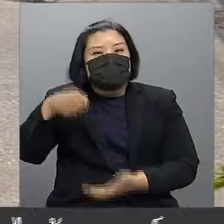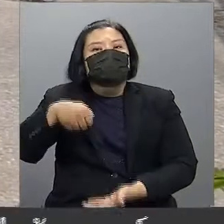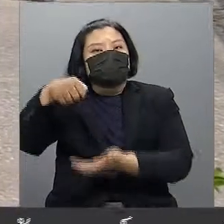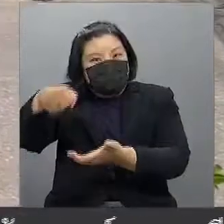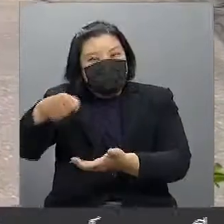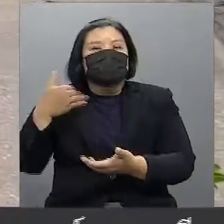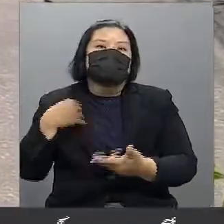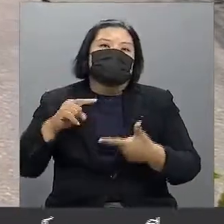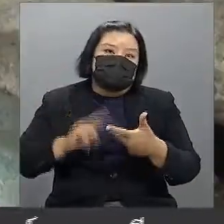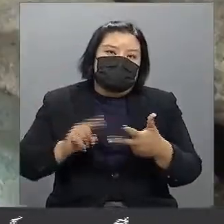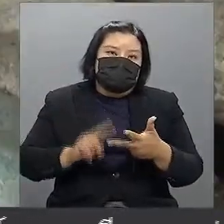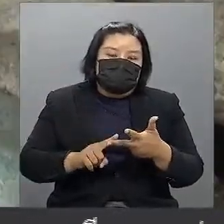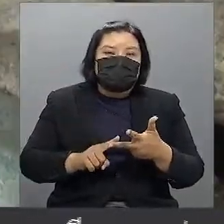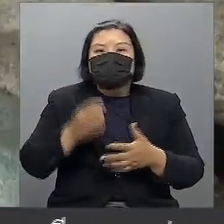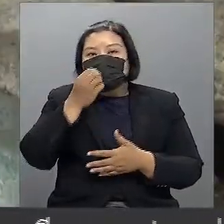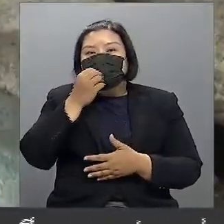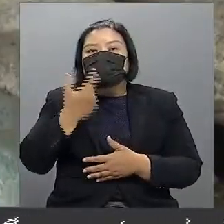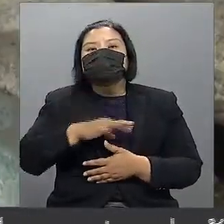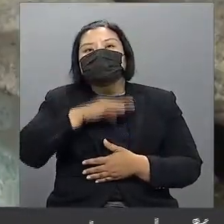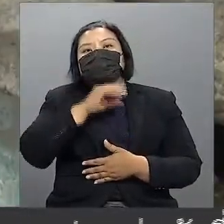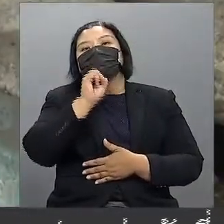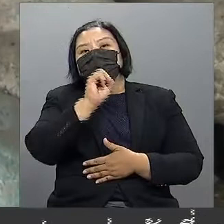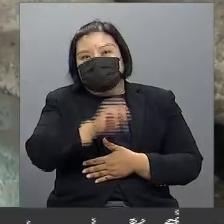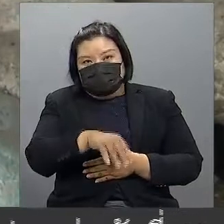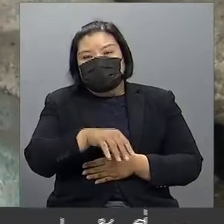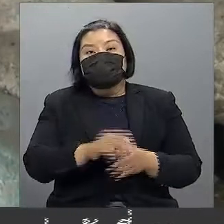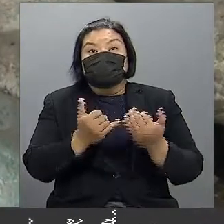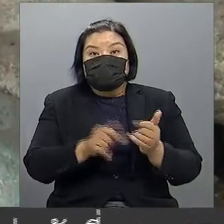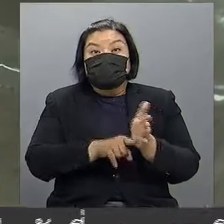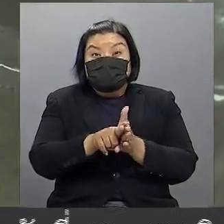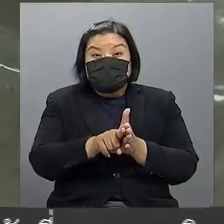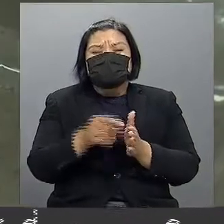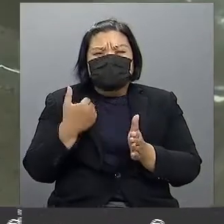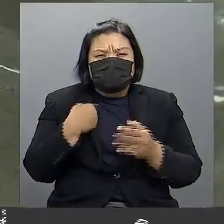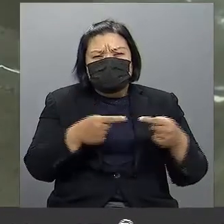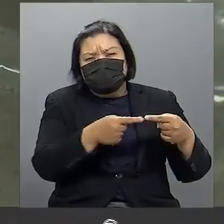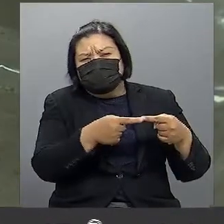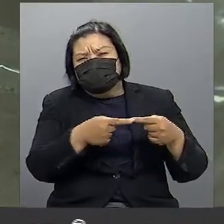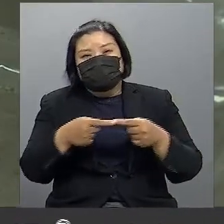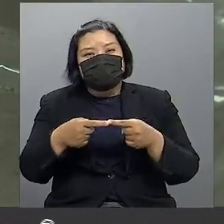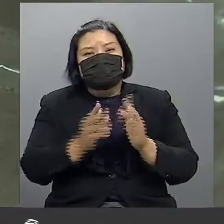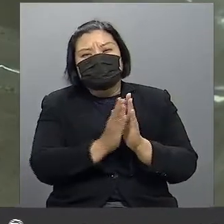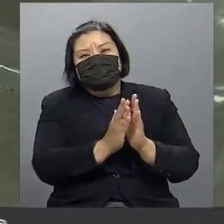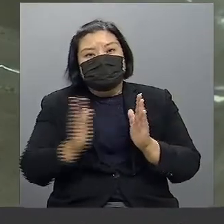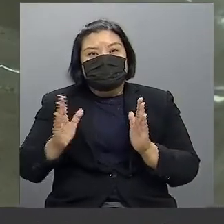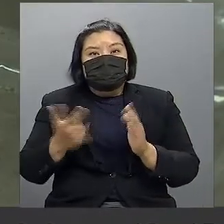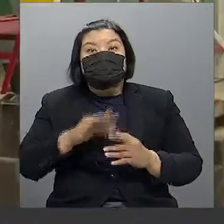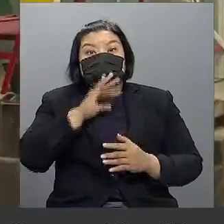แบบครั้งเดียวเมื่อสถานการณ์โรคระบาดยังยืดเยื้อขยะพลาสติกก็ยิ่งเพิ่มปริมาณ